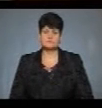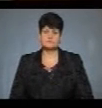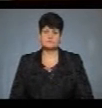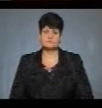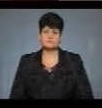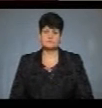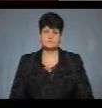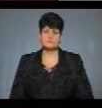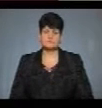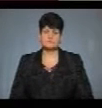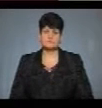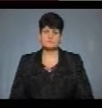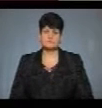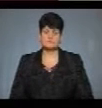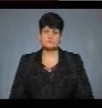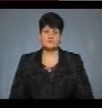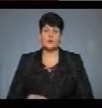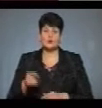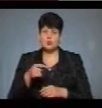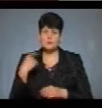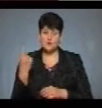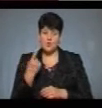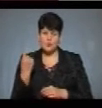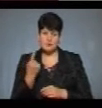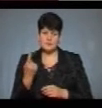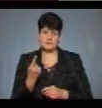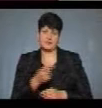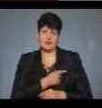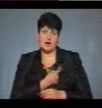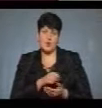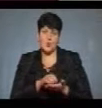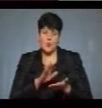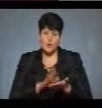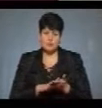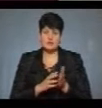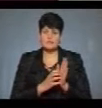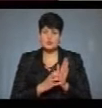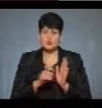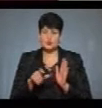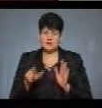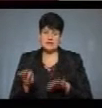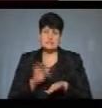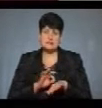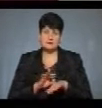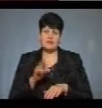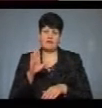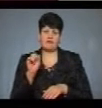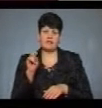Тернопіль. У Тернопільській області на диспансерному обліку понад 900 людей з діагнозом